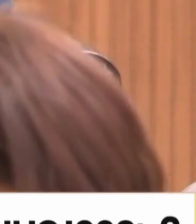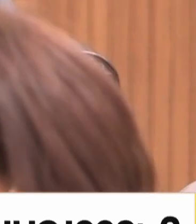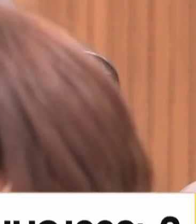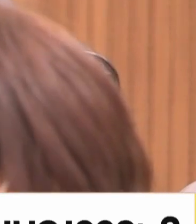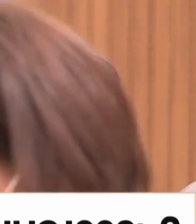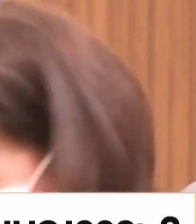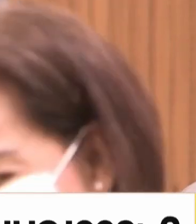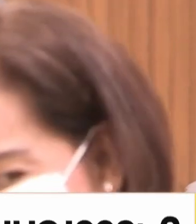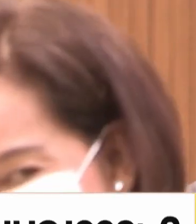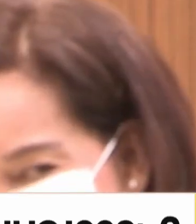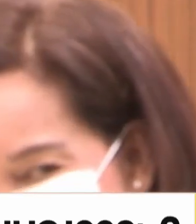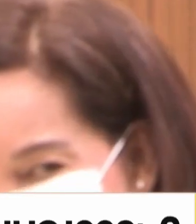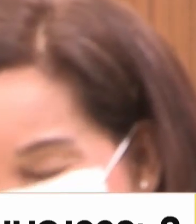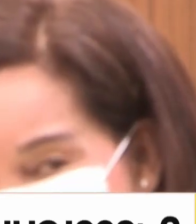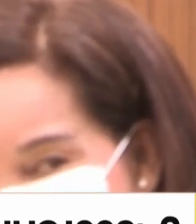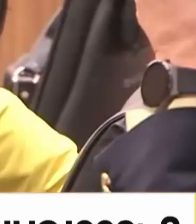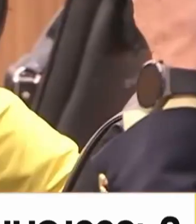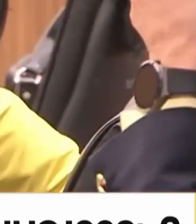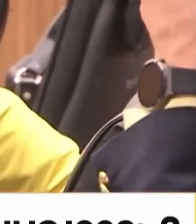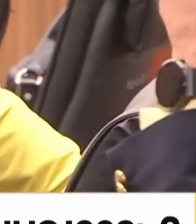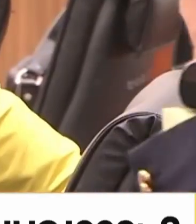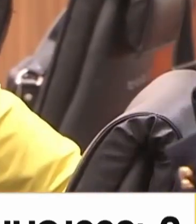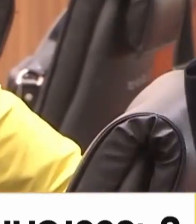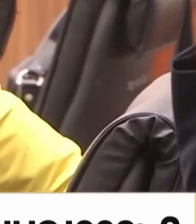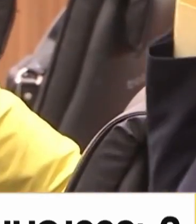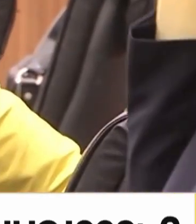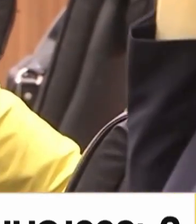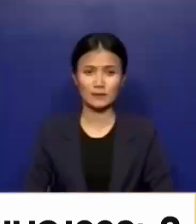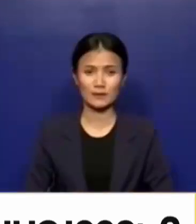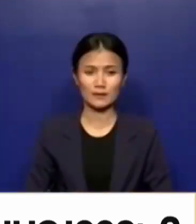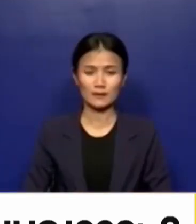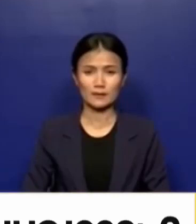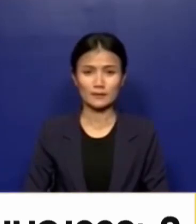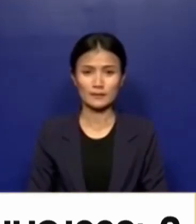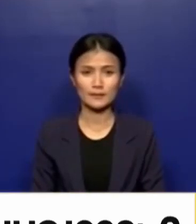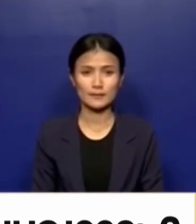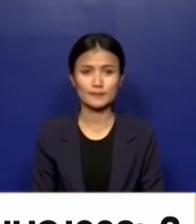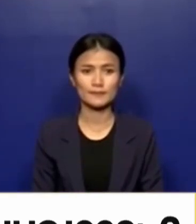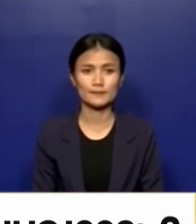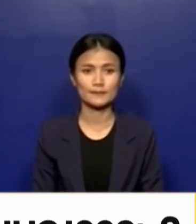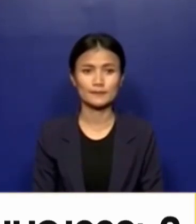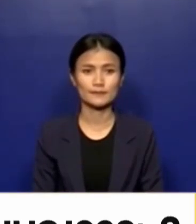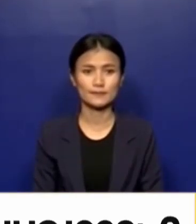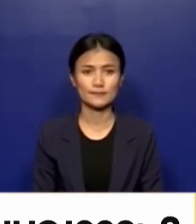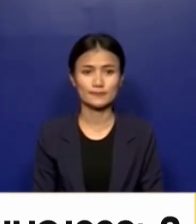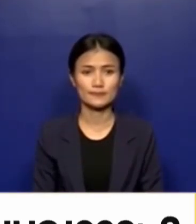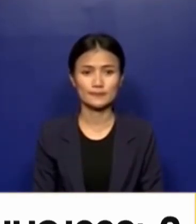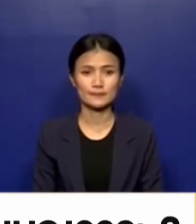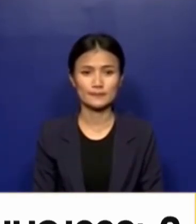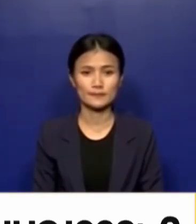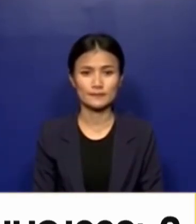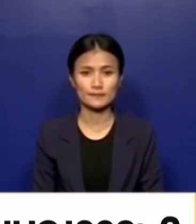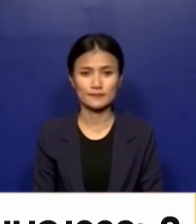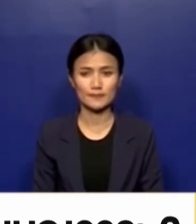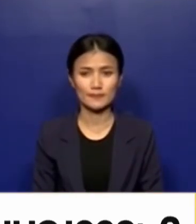ว่าจะแก้ไขรัฐธรรมนูญฉบับนี้จึงไม่มีเหตุผลใดเลยที่พรรคการเมืองต่างๆจะคัดค้านขัดขวางหรือไม่โหวตให้ร่างแก้ไขรัฐธรรมนูญ